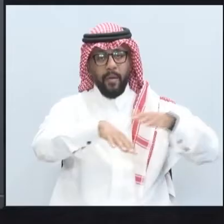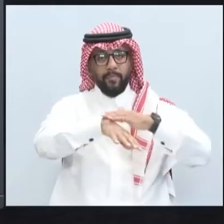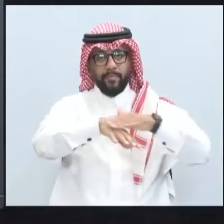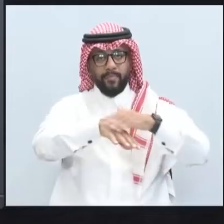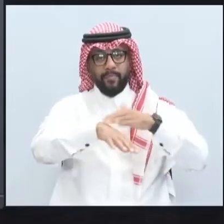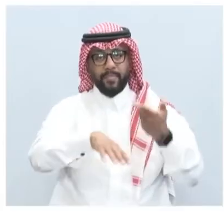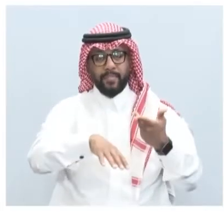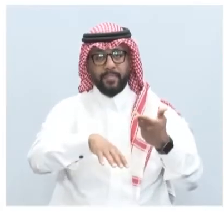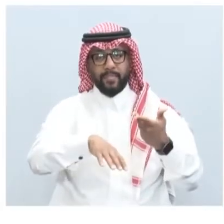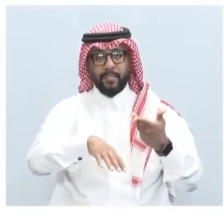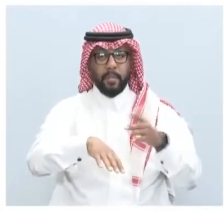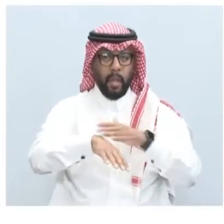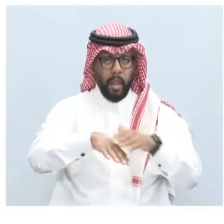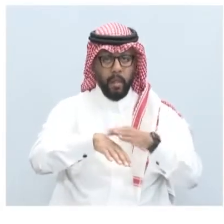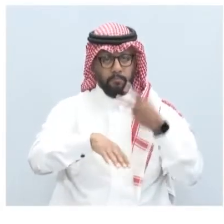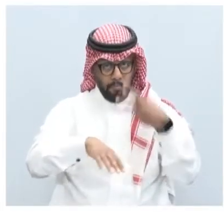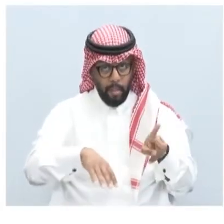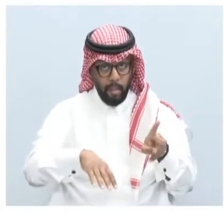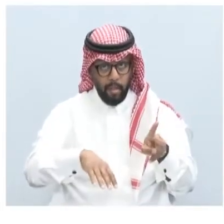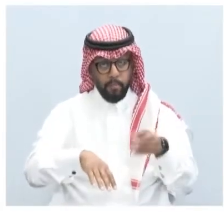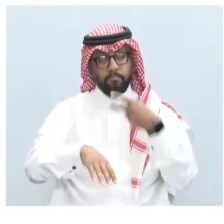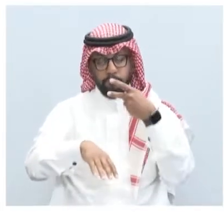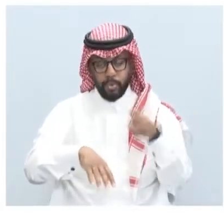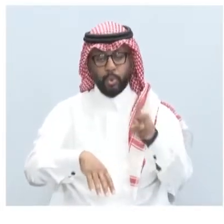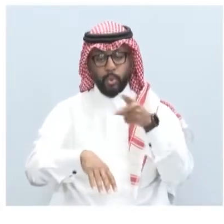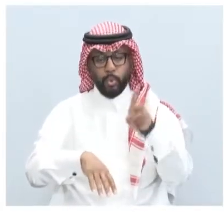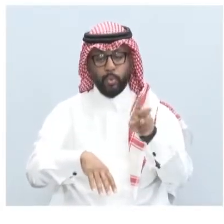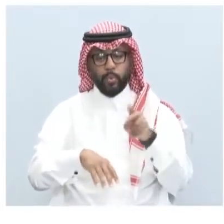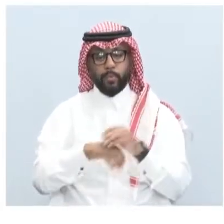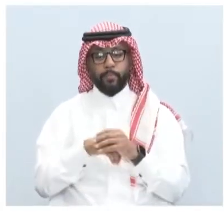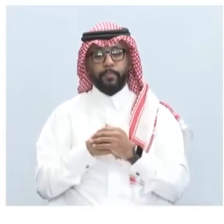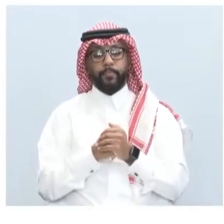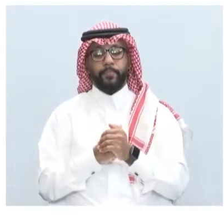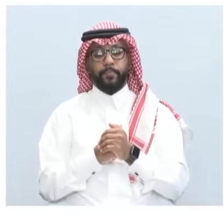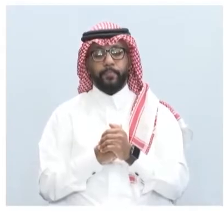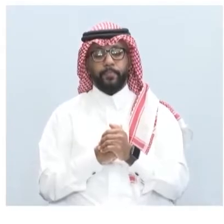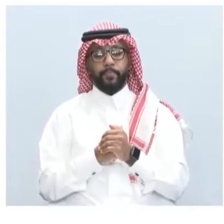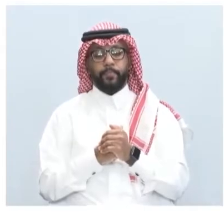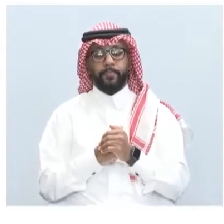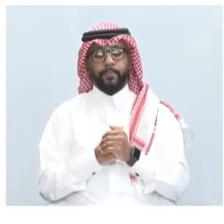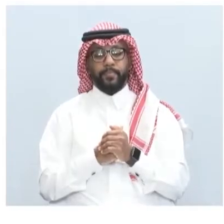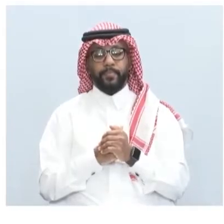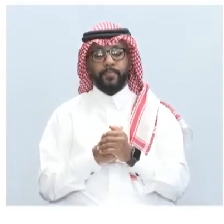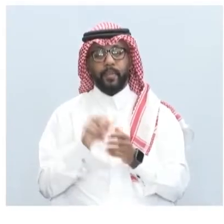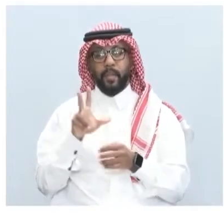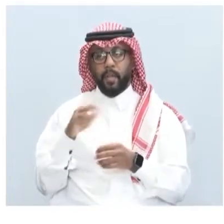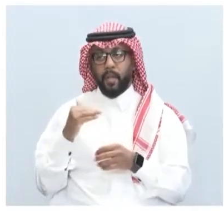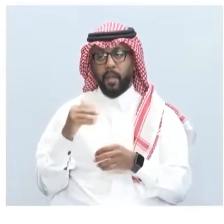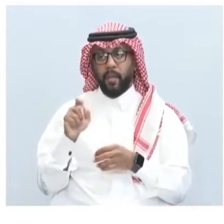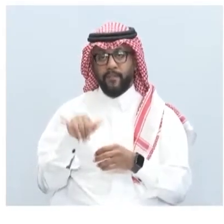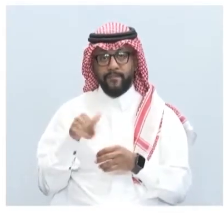ها يا ابنائي يجوز احسنتم المسح على الخفين ما يعرف